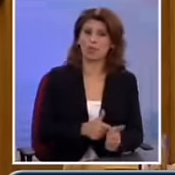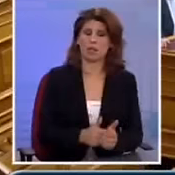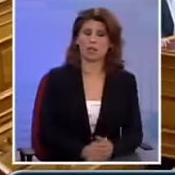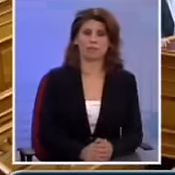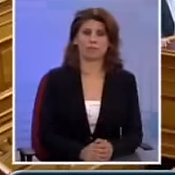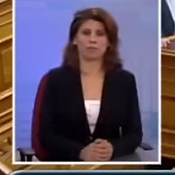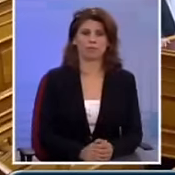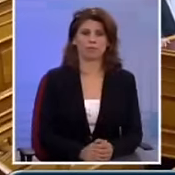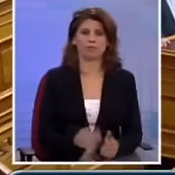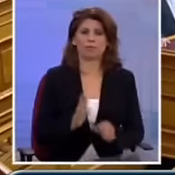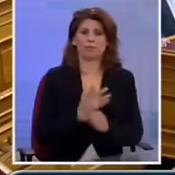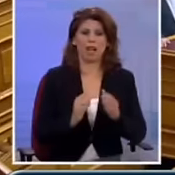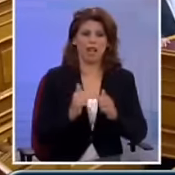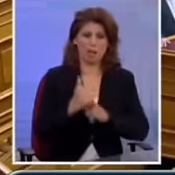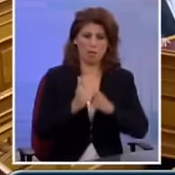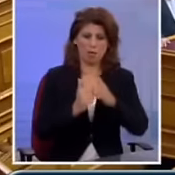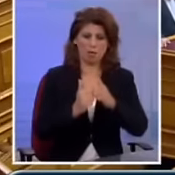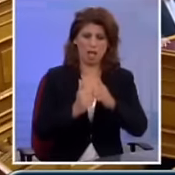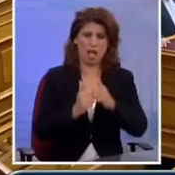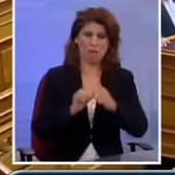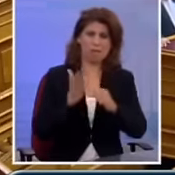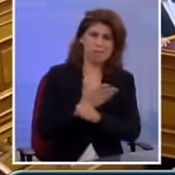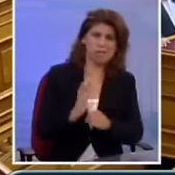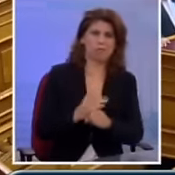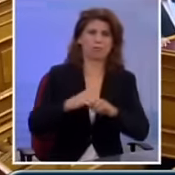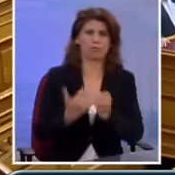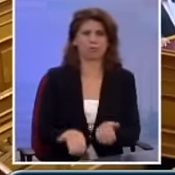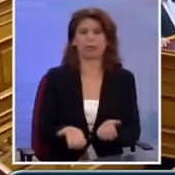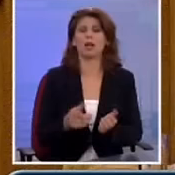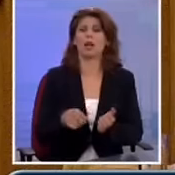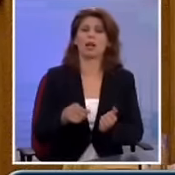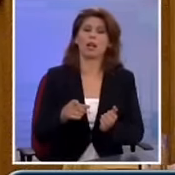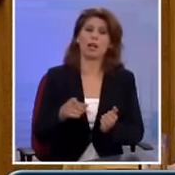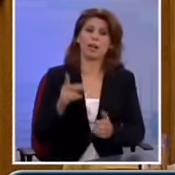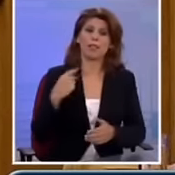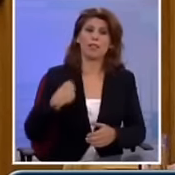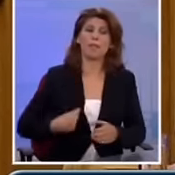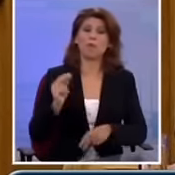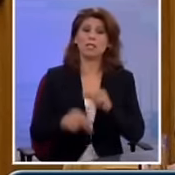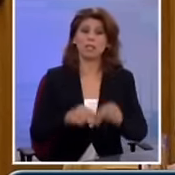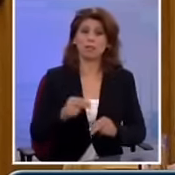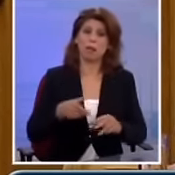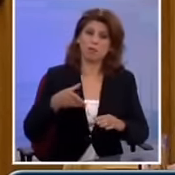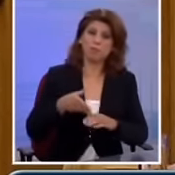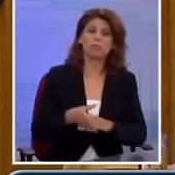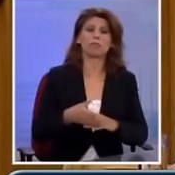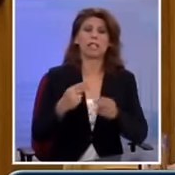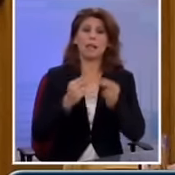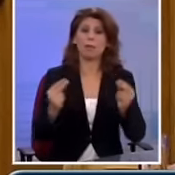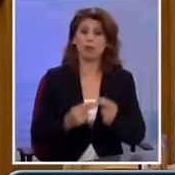Η αποδόμηση που προσπαθούν να επιβάλλουν στις δημοψηφισματικές διαδικασίες και στα αποτελέσματά